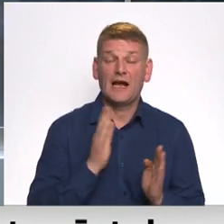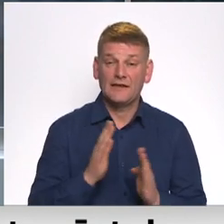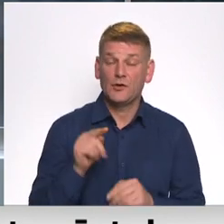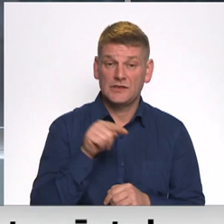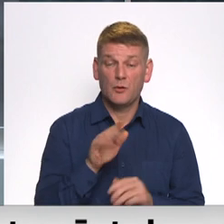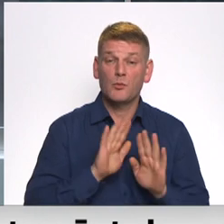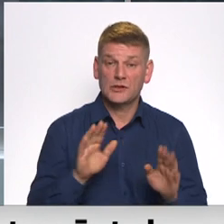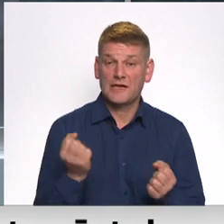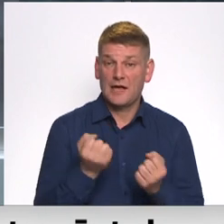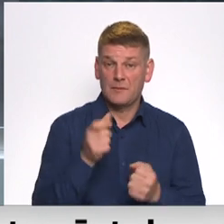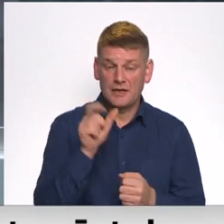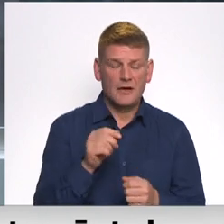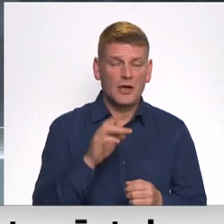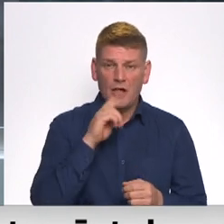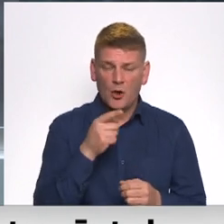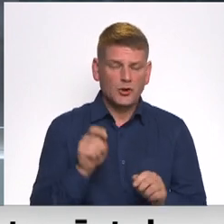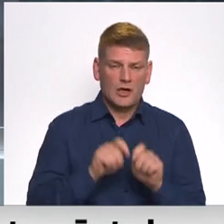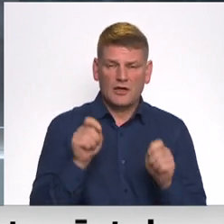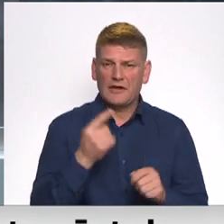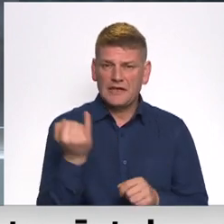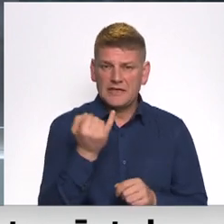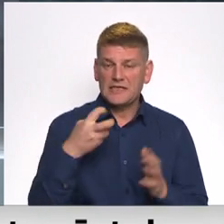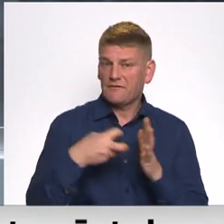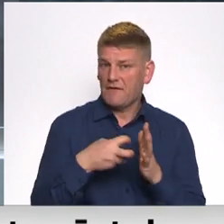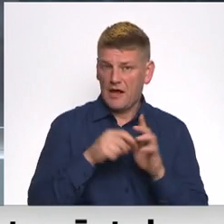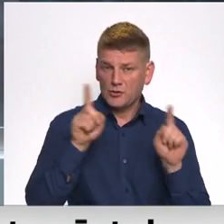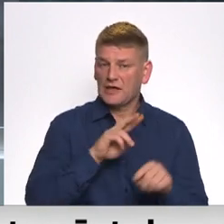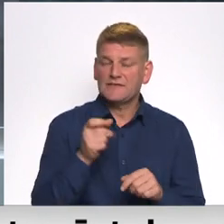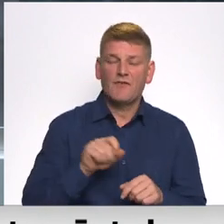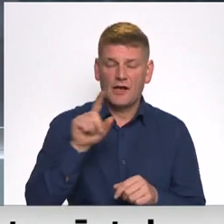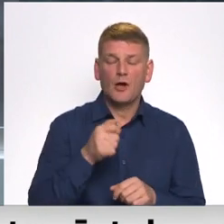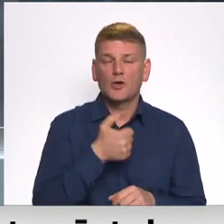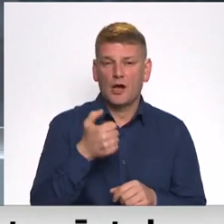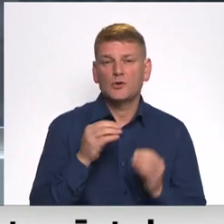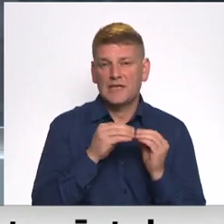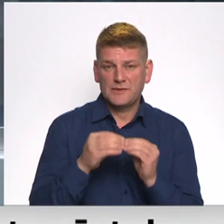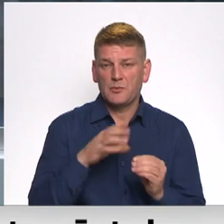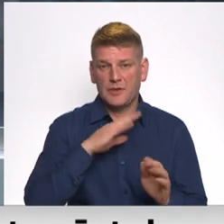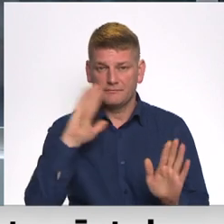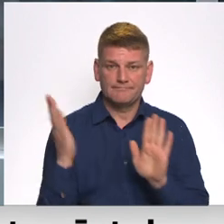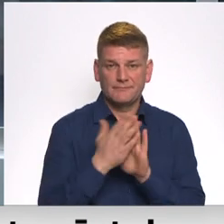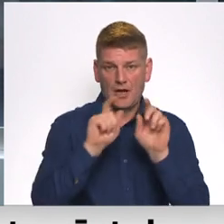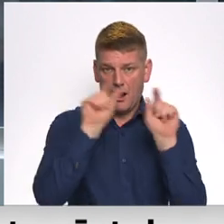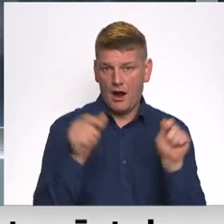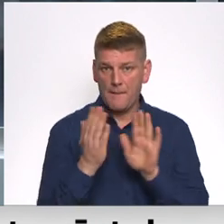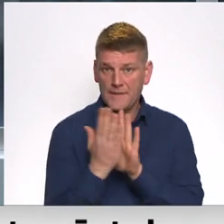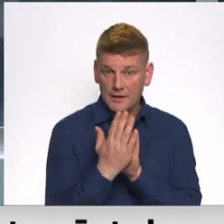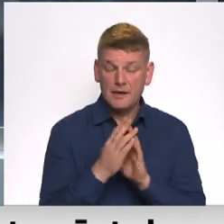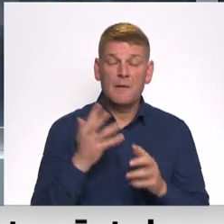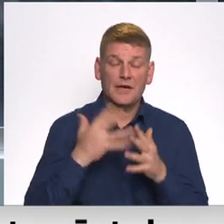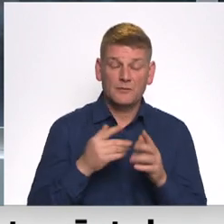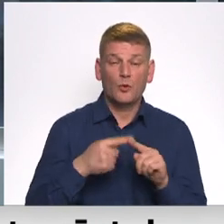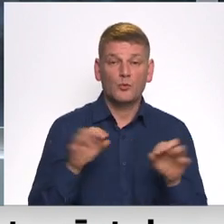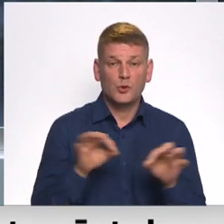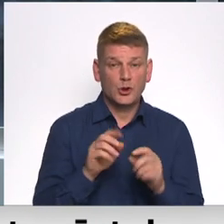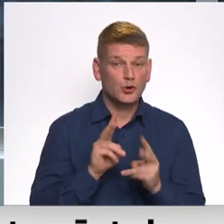tai, muzeja darbinieki nejauši atklājuši kādu interesantu vēstuli, kas vairākus gadu desmitus bija noslēpta gleznas rāmī. Matemātikas un